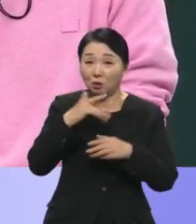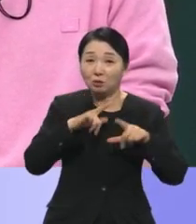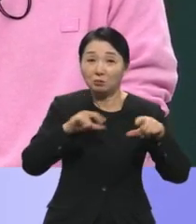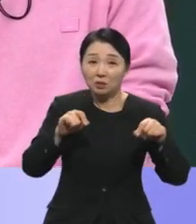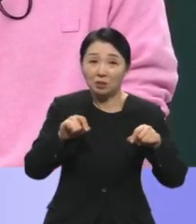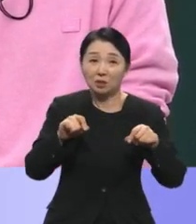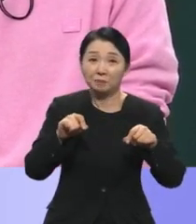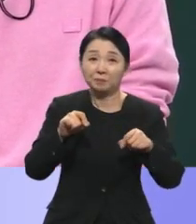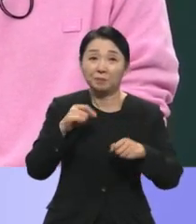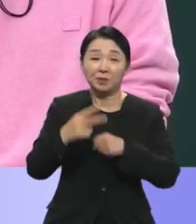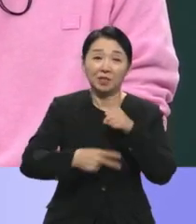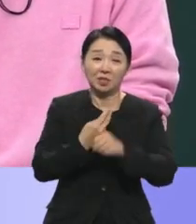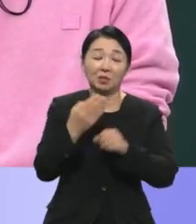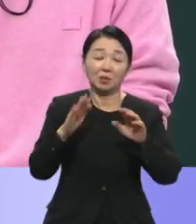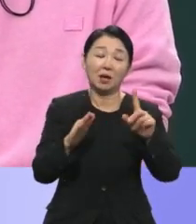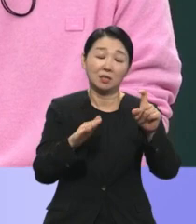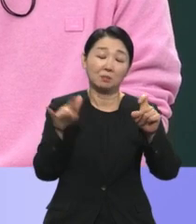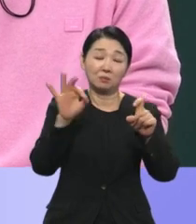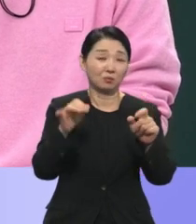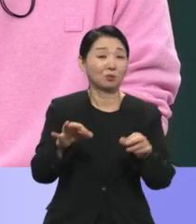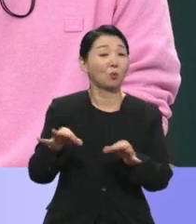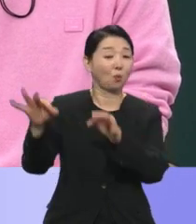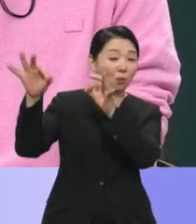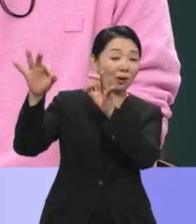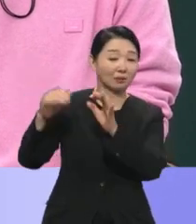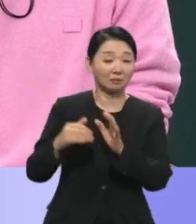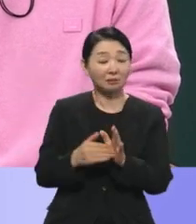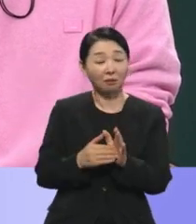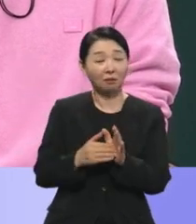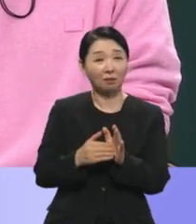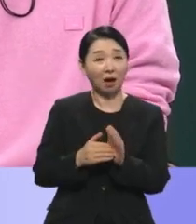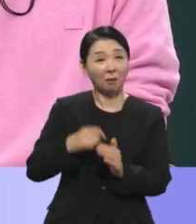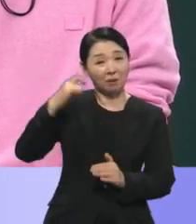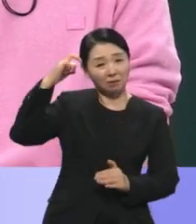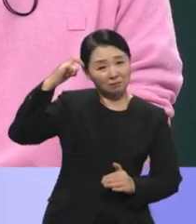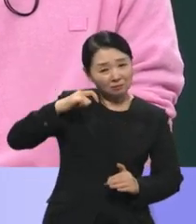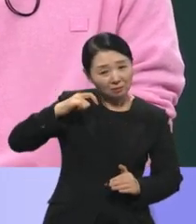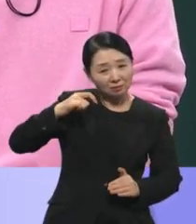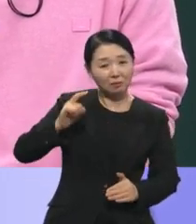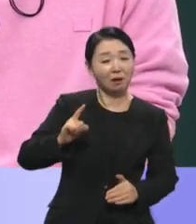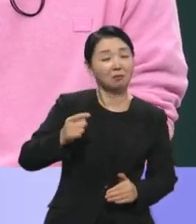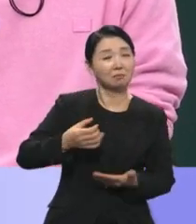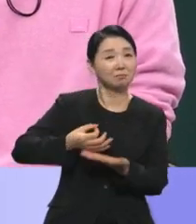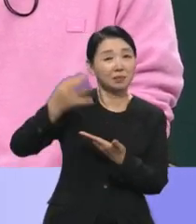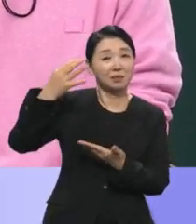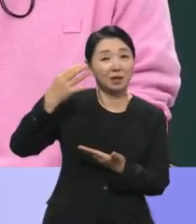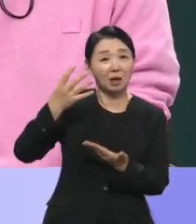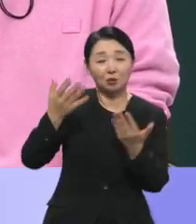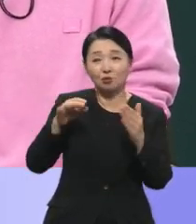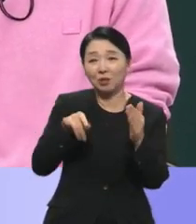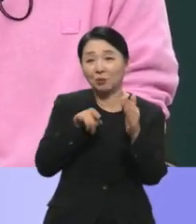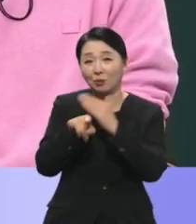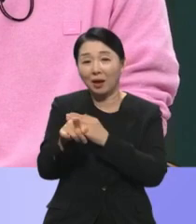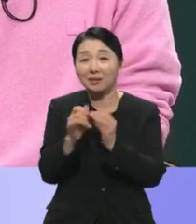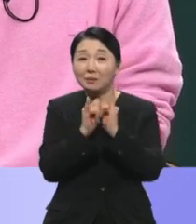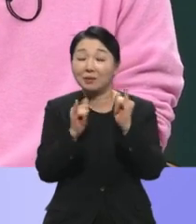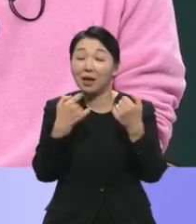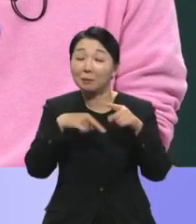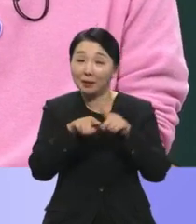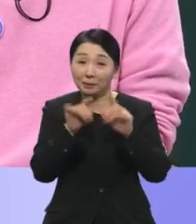가까이 올랐다고 합니다 체감하시는 거는 더 높을 것 같아요 그 휴게소 찾은 시민들 얘기를 한번